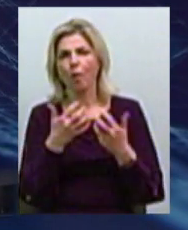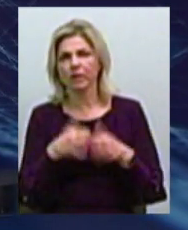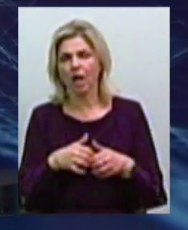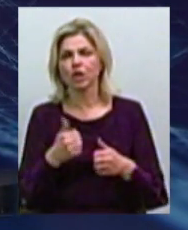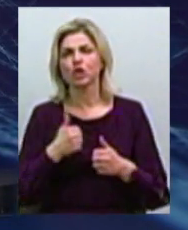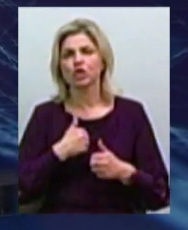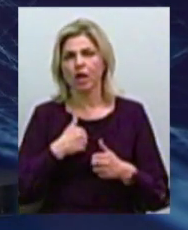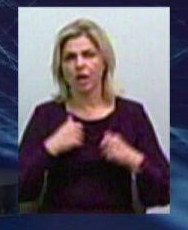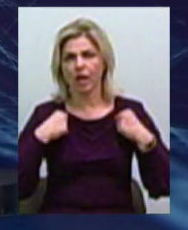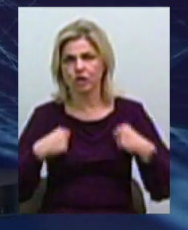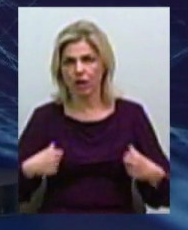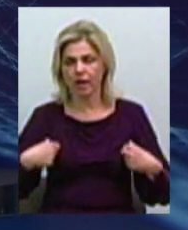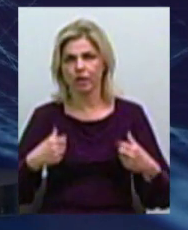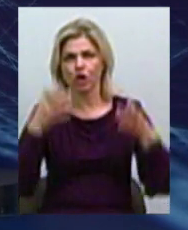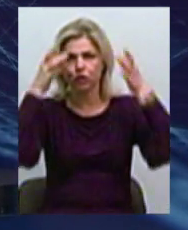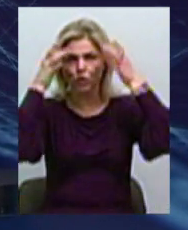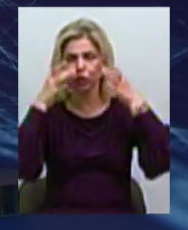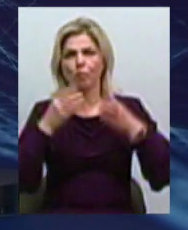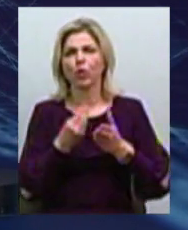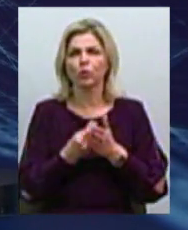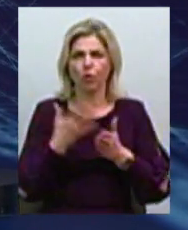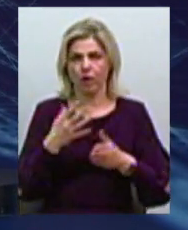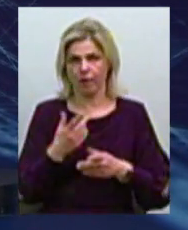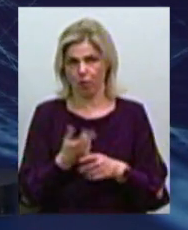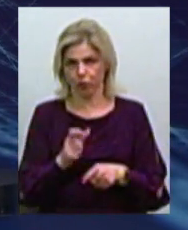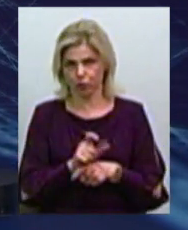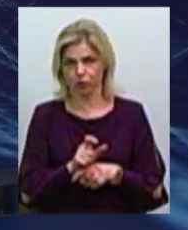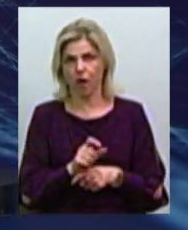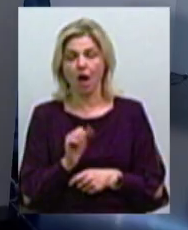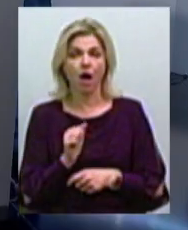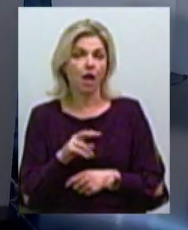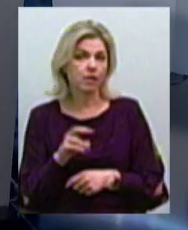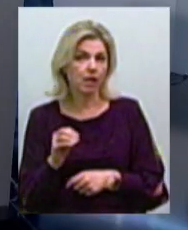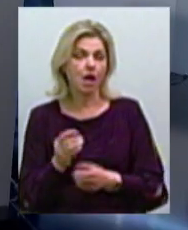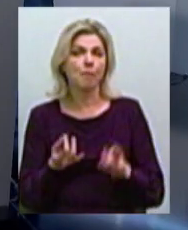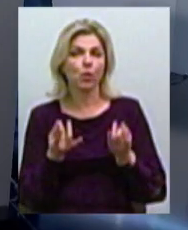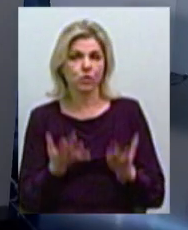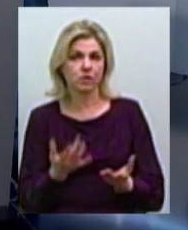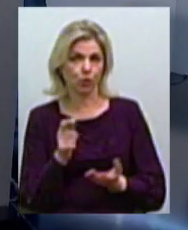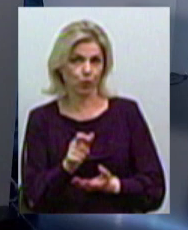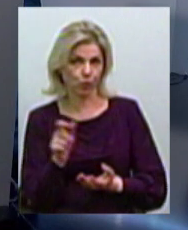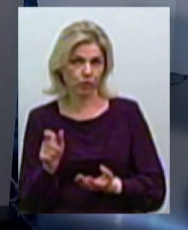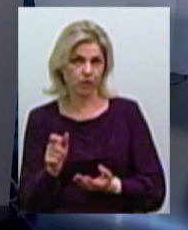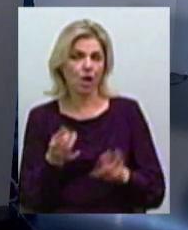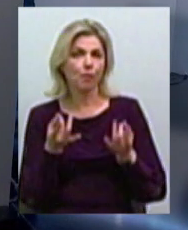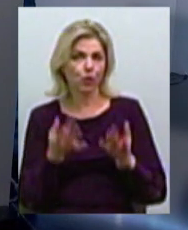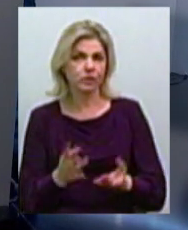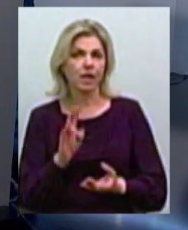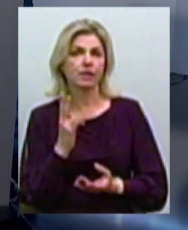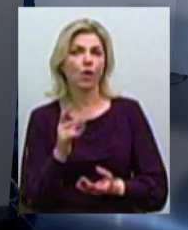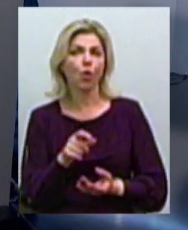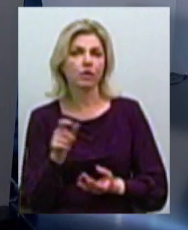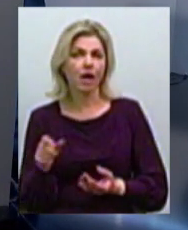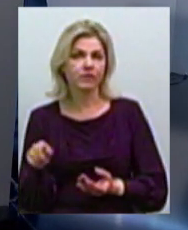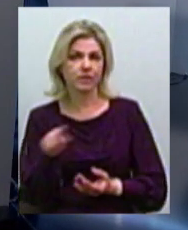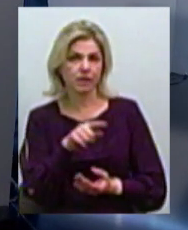бронежилетів, шоломів. Там, ну, це то, що вартісне, дуже дороге. От, але от прості люди, прості миколаївці, жителі